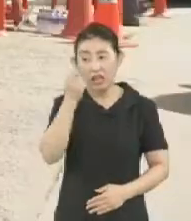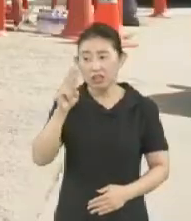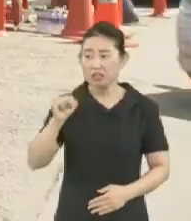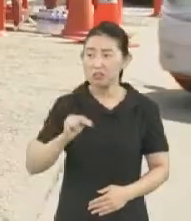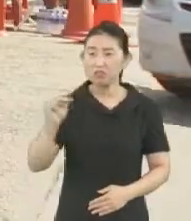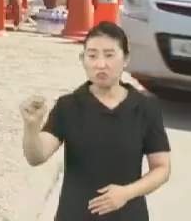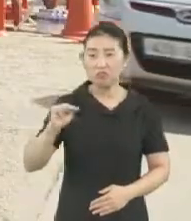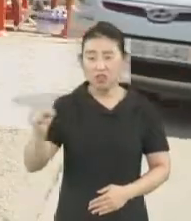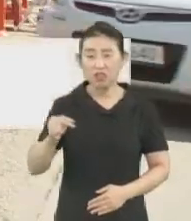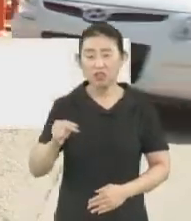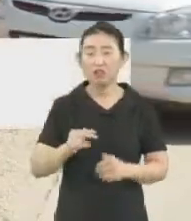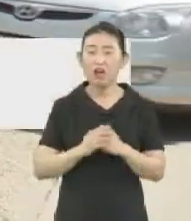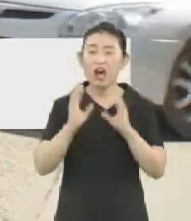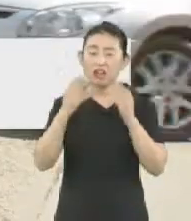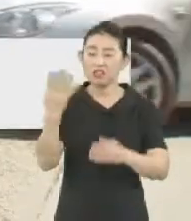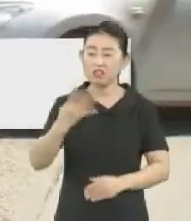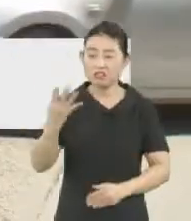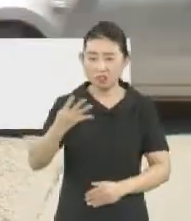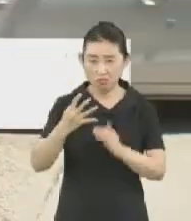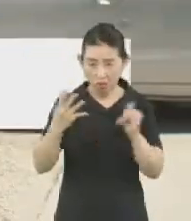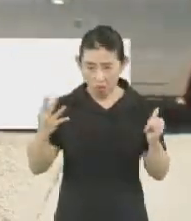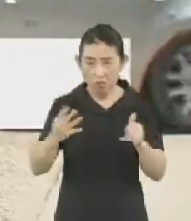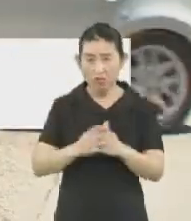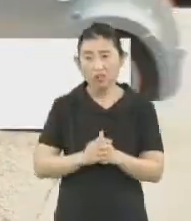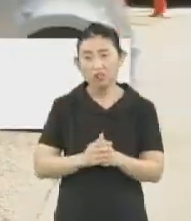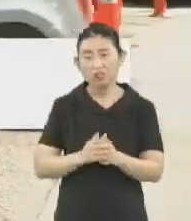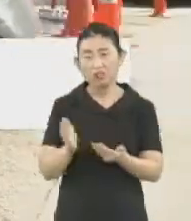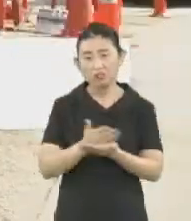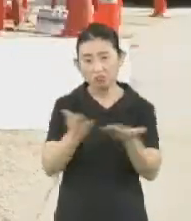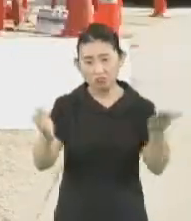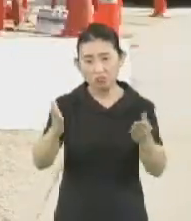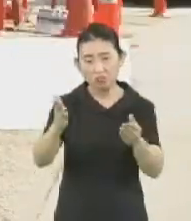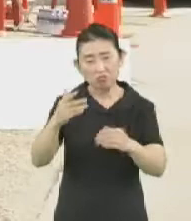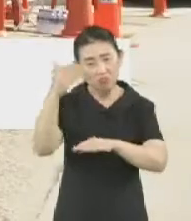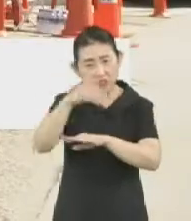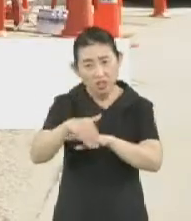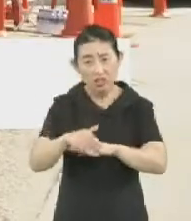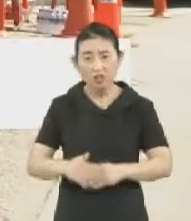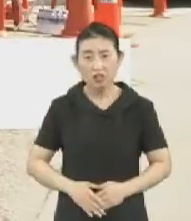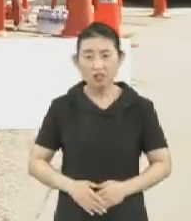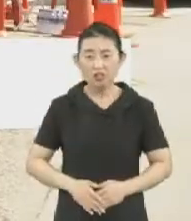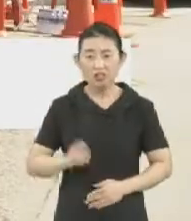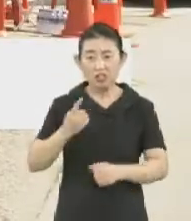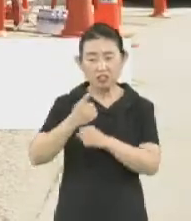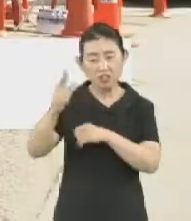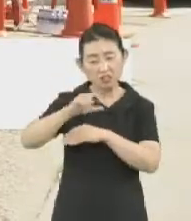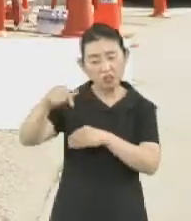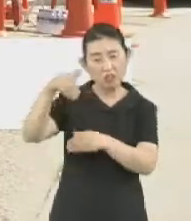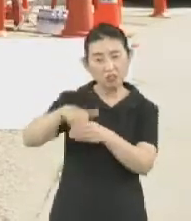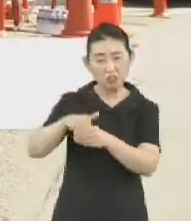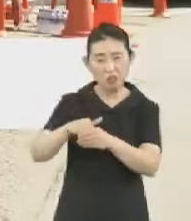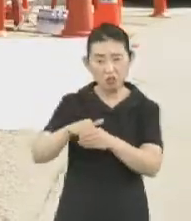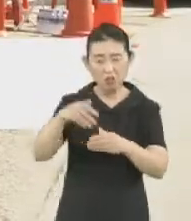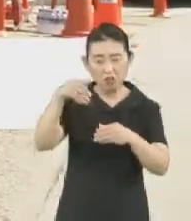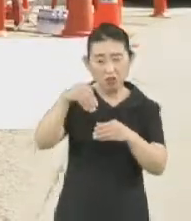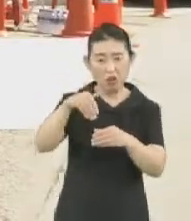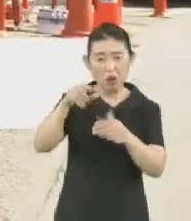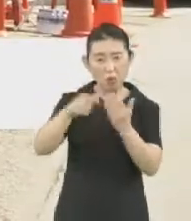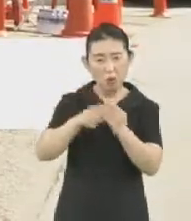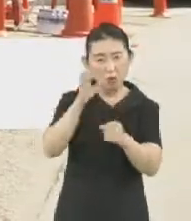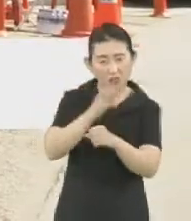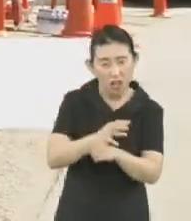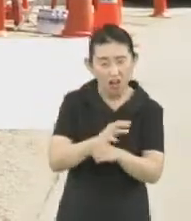원씩 4천 명의 아이들에게 지역 화폐를 나눠주시려고 하고 계십니다. 지방선거를 앞두고 준비하는 선심 행정이